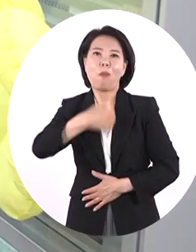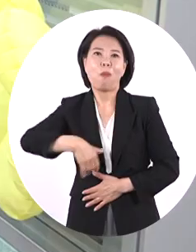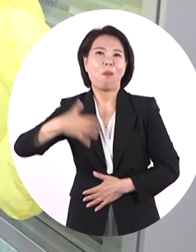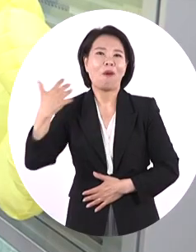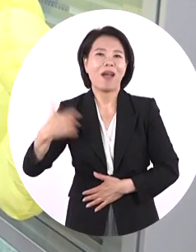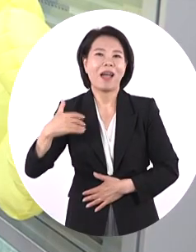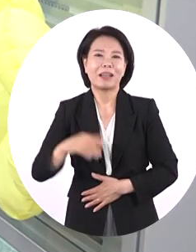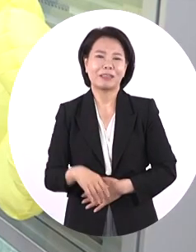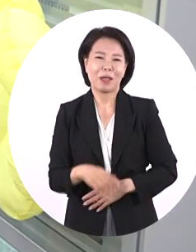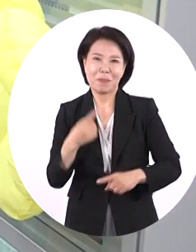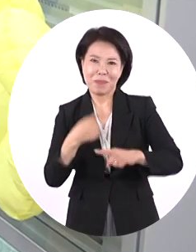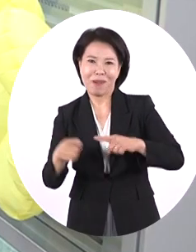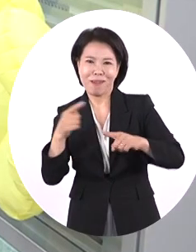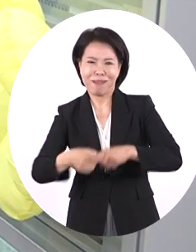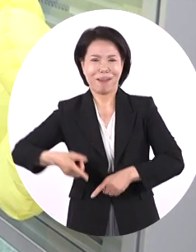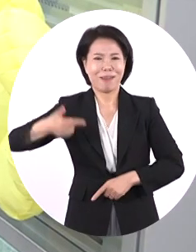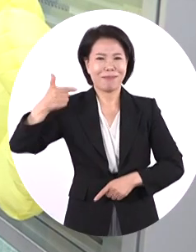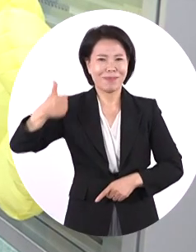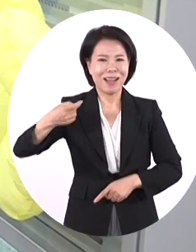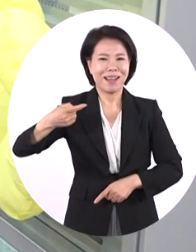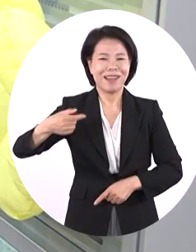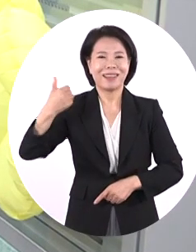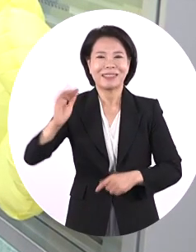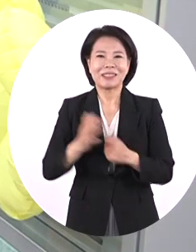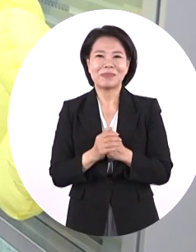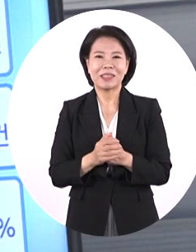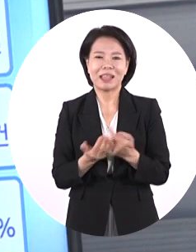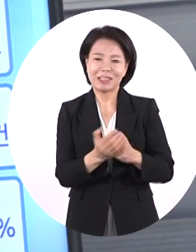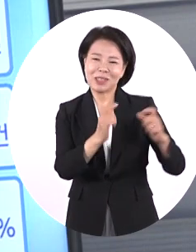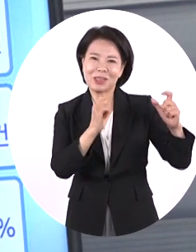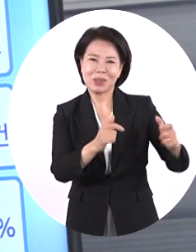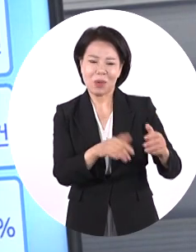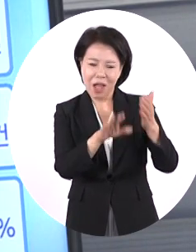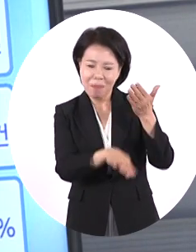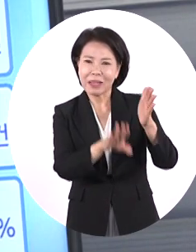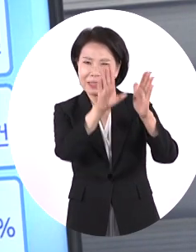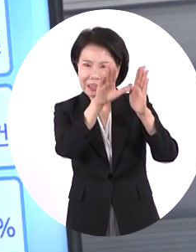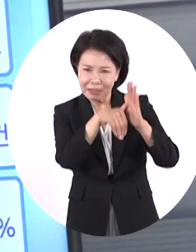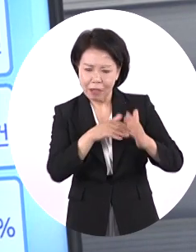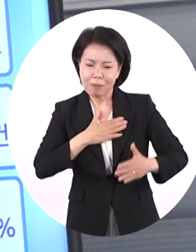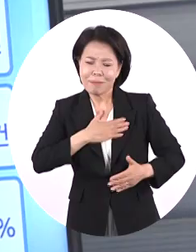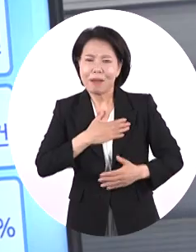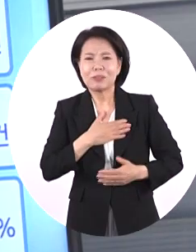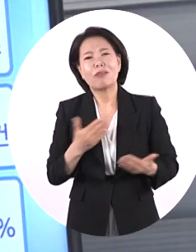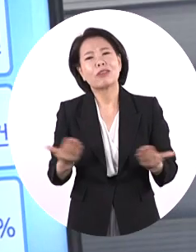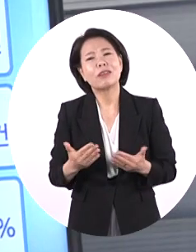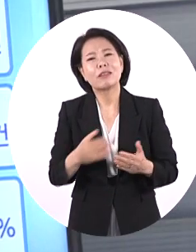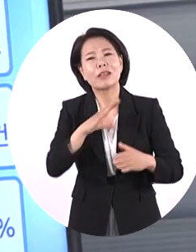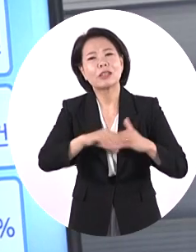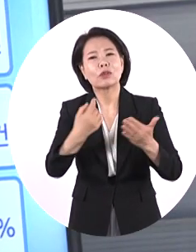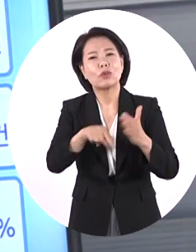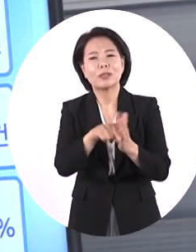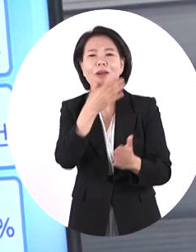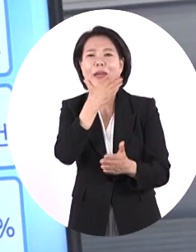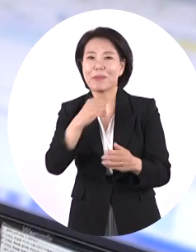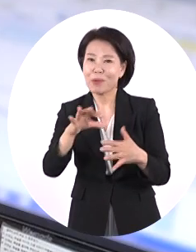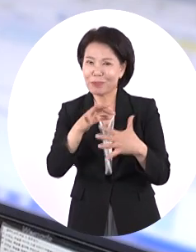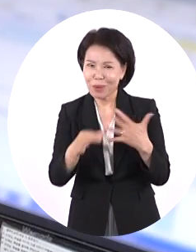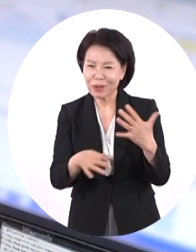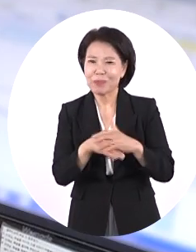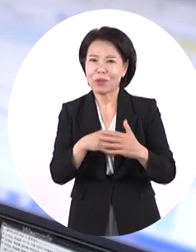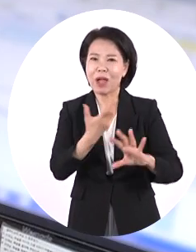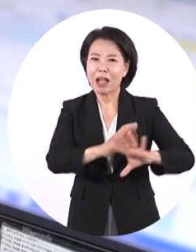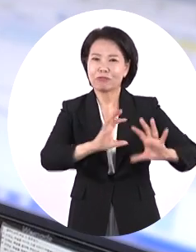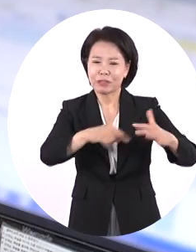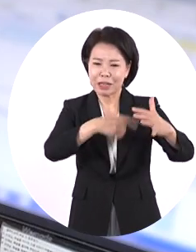95점을 기록하며 높은 평가를 받았는데요. 제주도는 하반기에 감정노동 해소를 위한 힐링